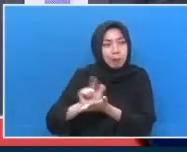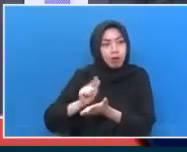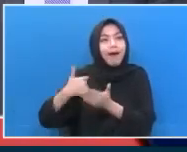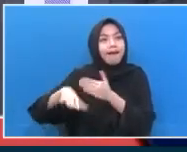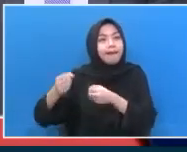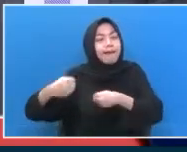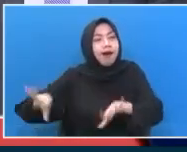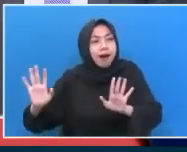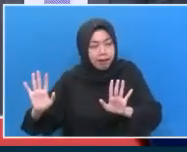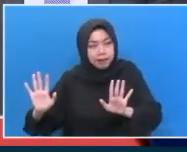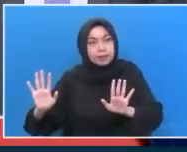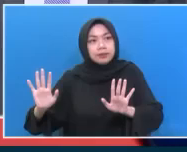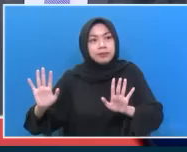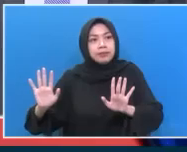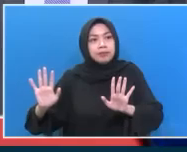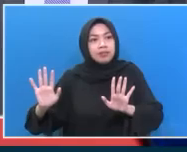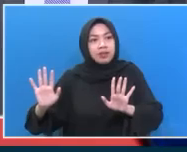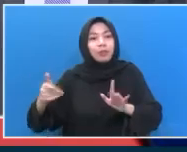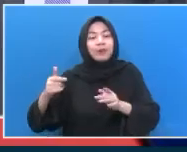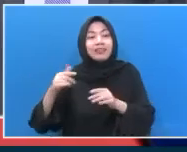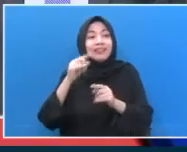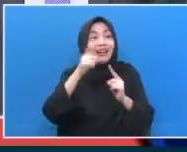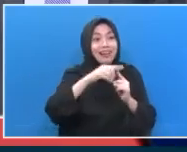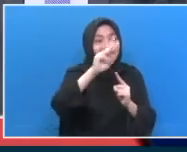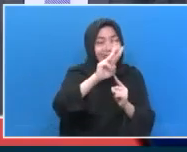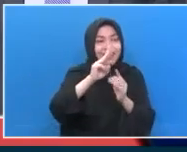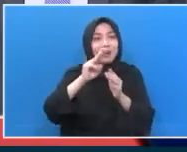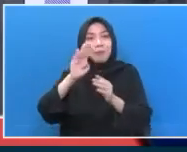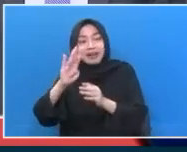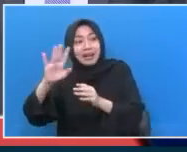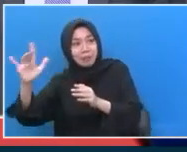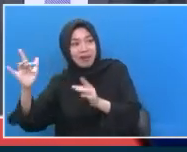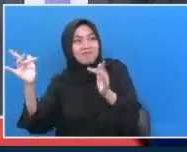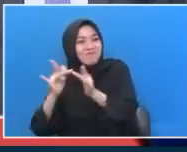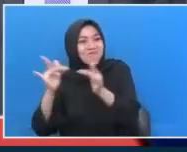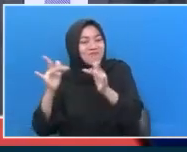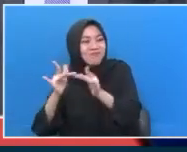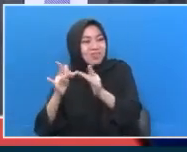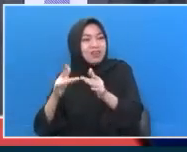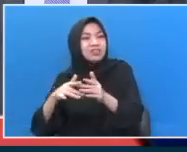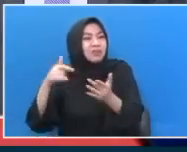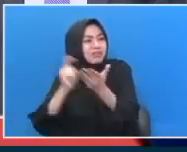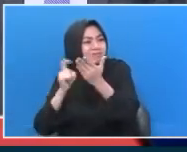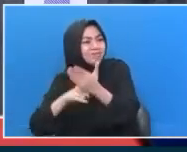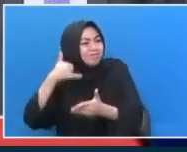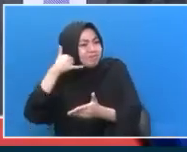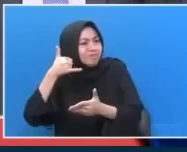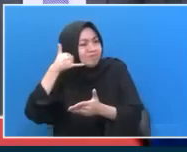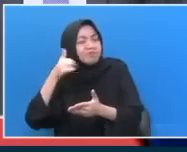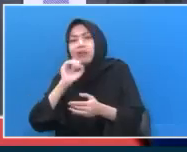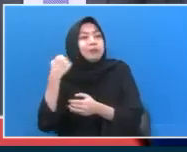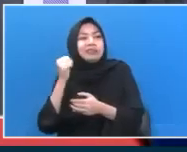dan saat itu sudah hilang kontak nomor handphone daripada korban dihubungi juga sudah